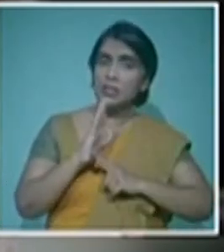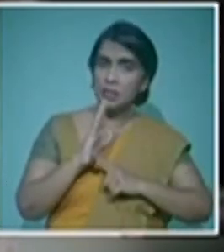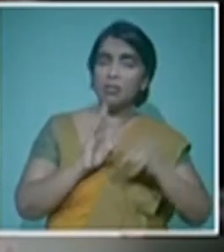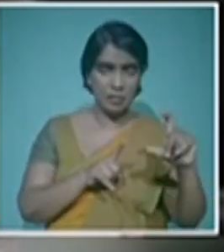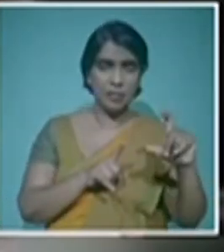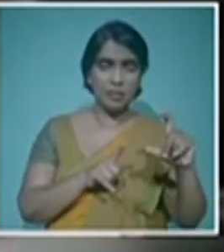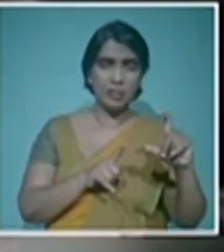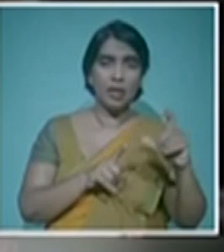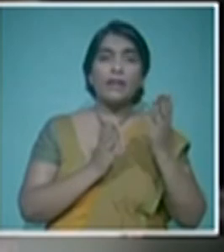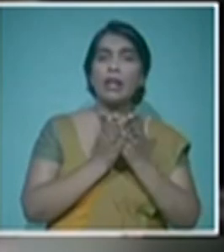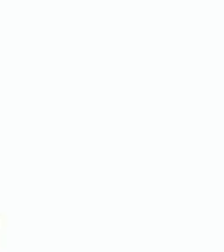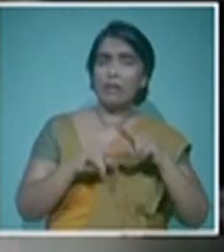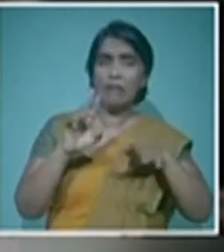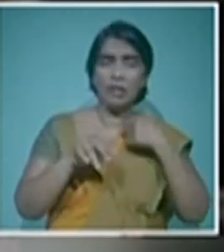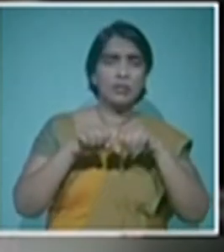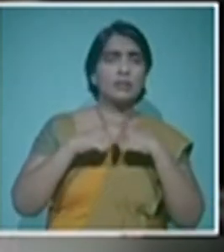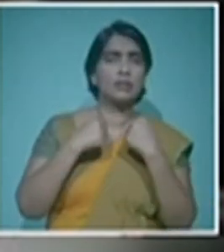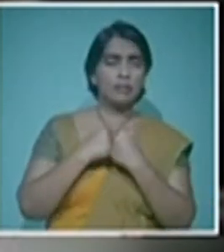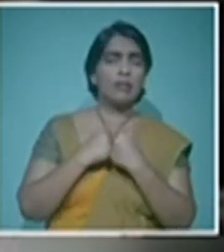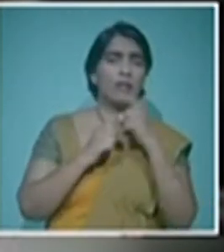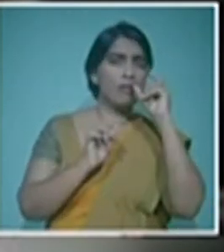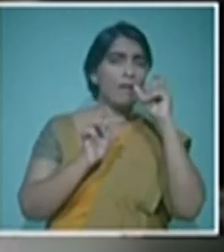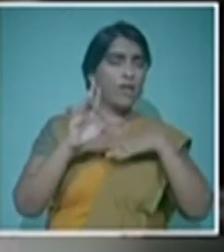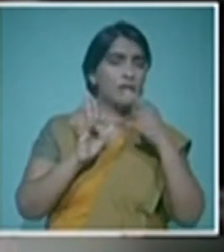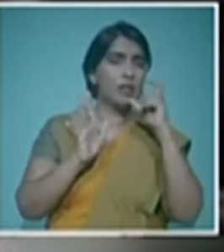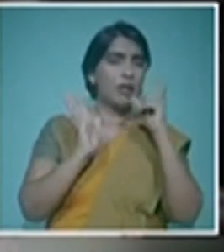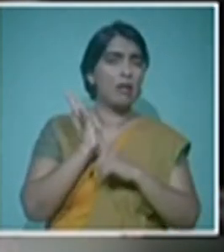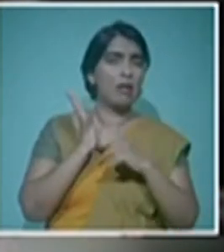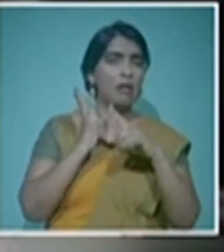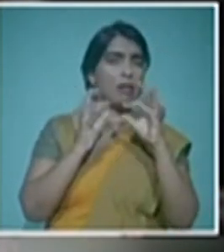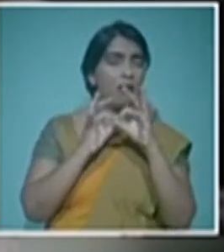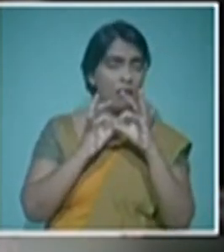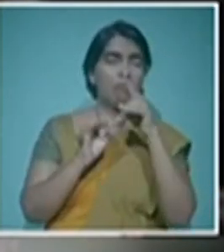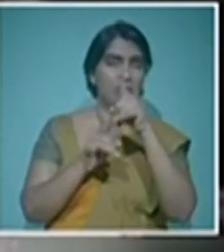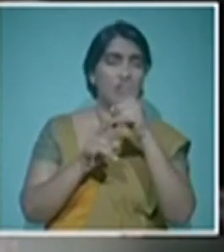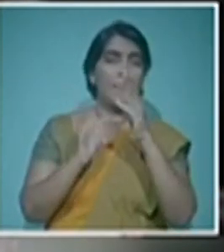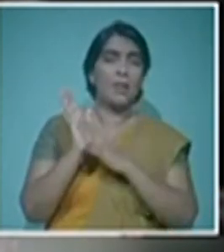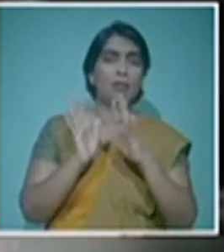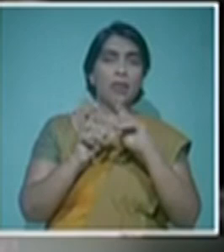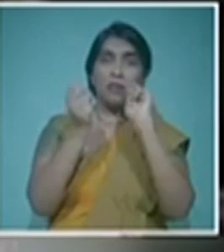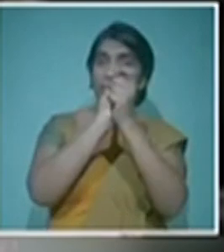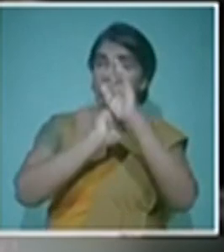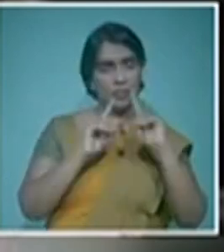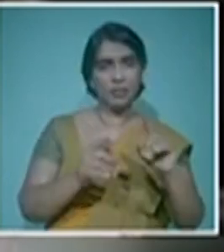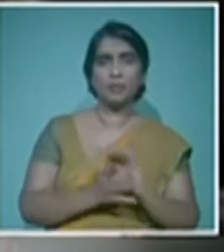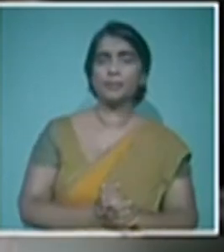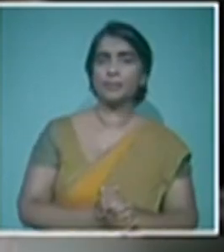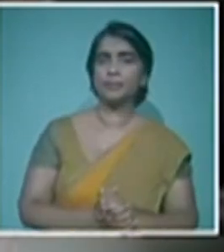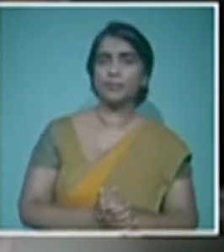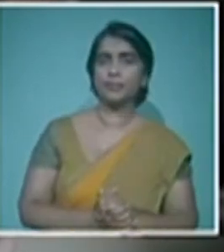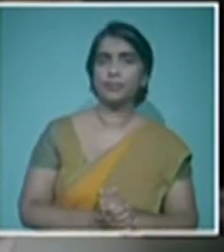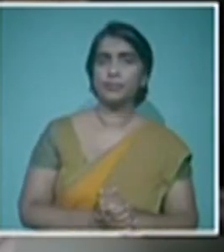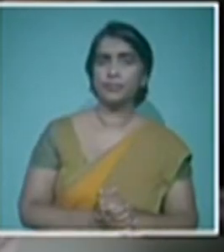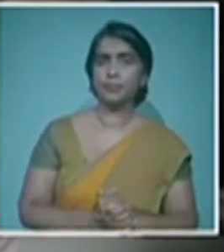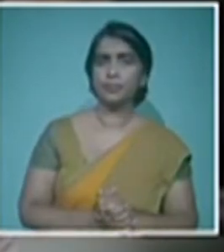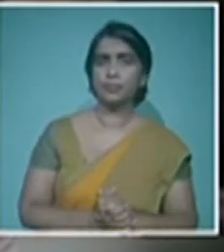කරනවා, චීනය, ඉන්දියාව. ඒ දෙක පැඩිස් ක්ලබ් එකේ සාමාජිකයන් නෙමෙයි. එතනත් සංශෝධන වෙන්න පුළුවන්. ඒ ඔක්කොම කරයන් පස්සේ මම කියන්න. It won't be too